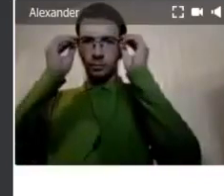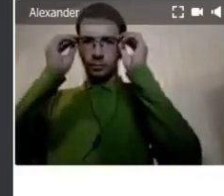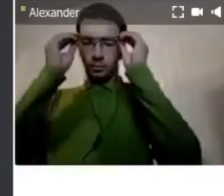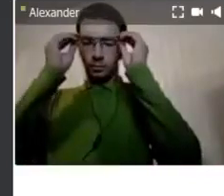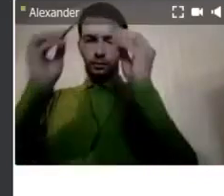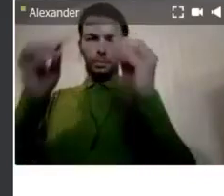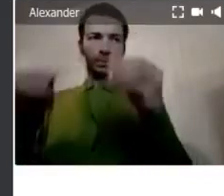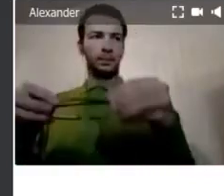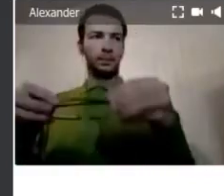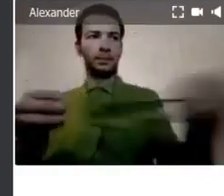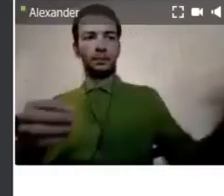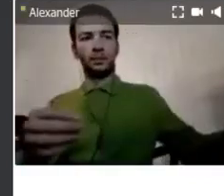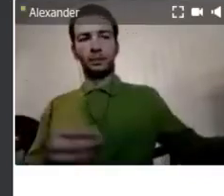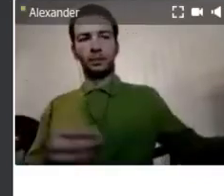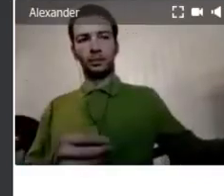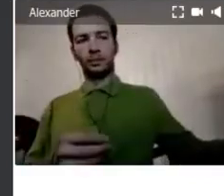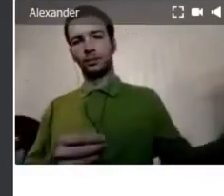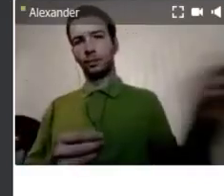упакованы,